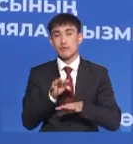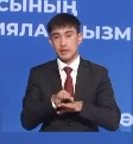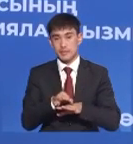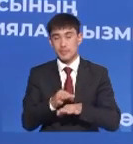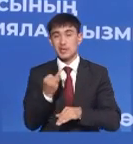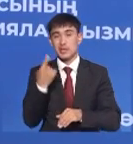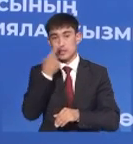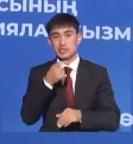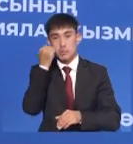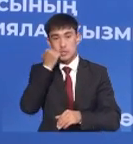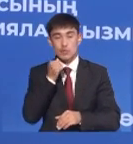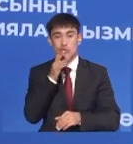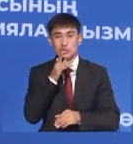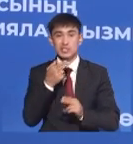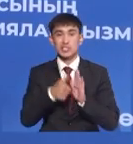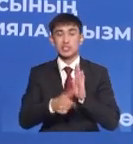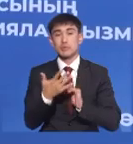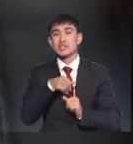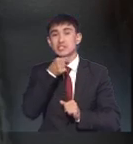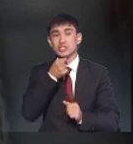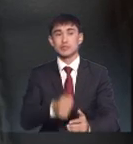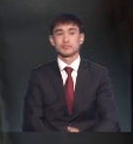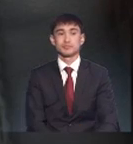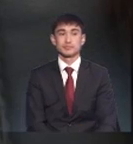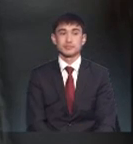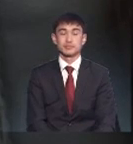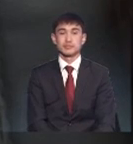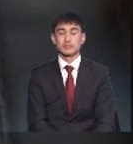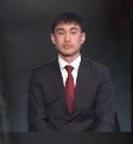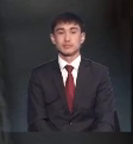и лица пожилого возраста, это 65 и старше.